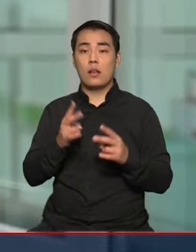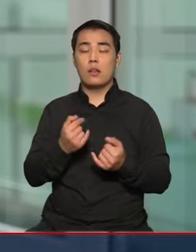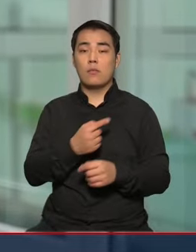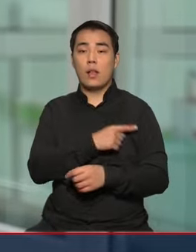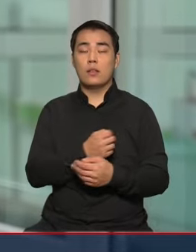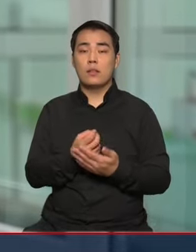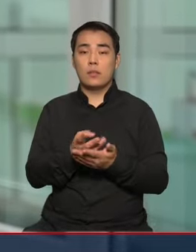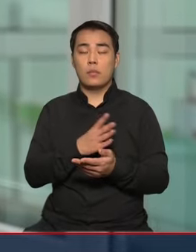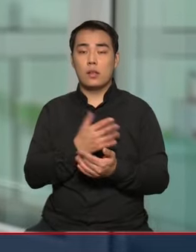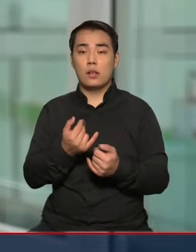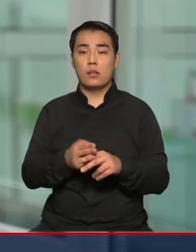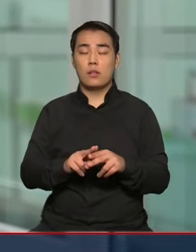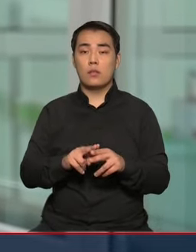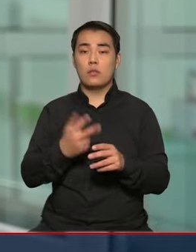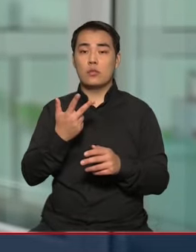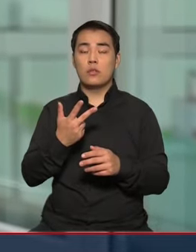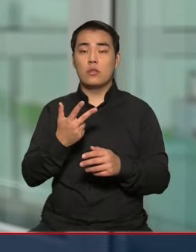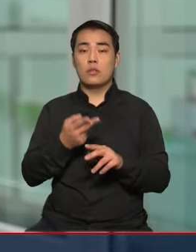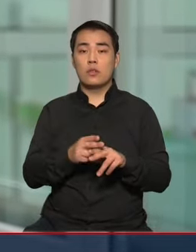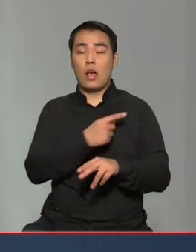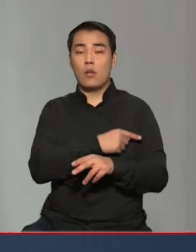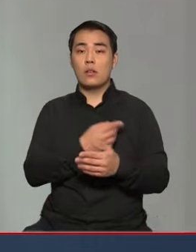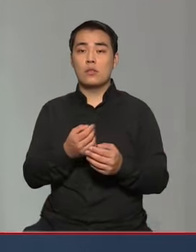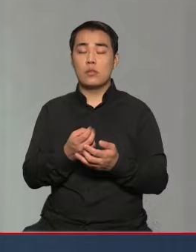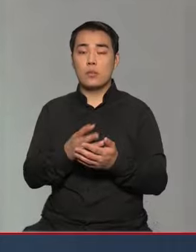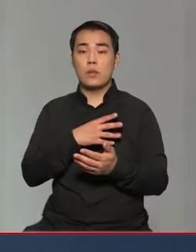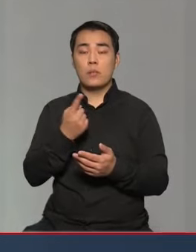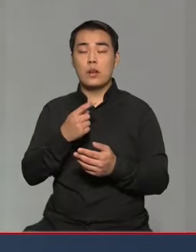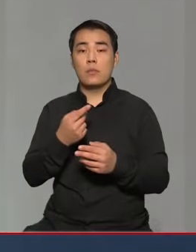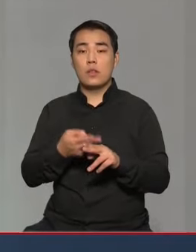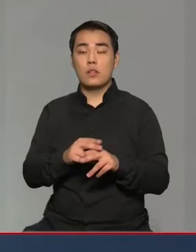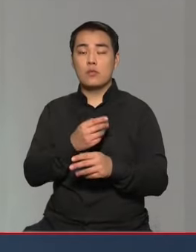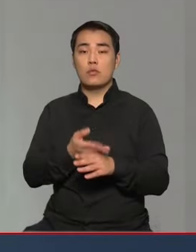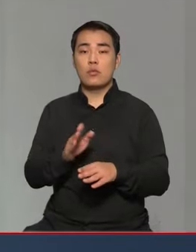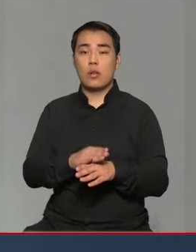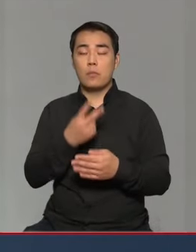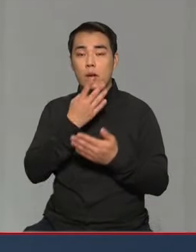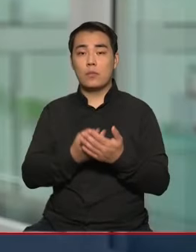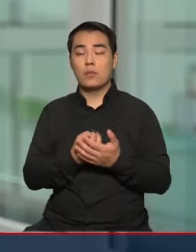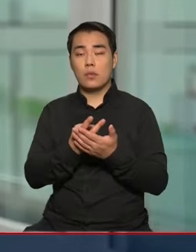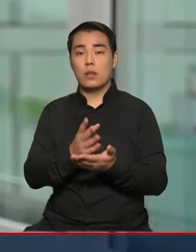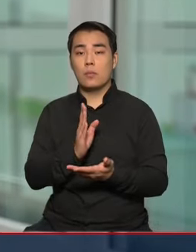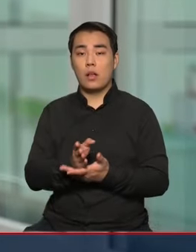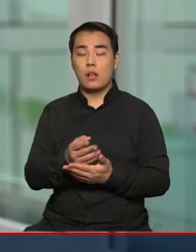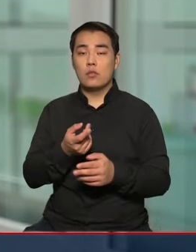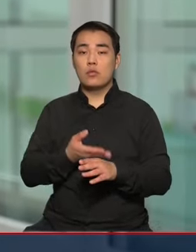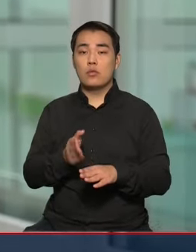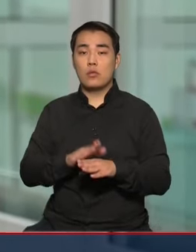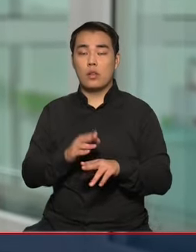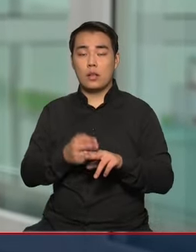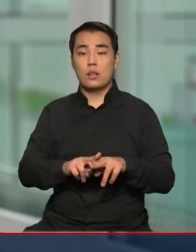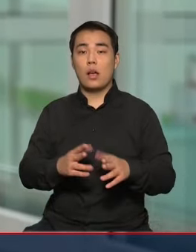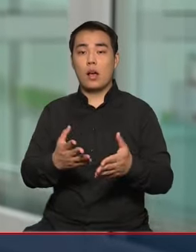жатқызылды. 3 науқастың ішінде 1 науқастың жағдайы өте ауыр, қазіргі таңда жансақтау бөлімінде ем алып жатыр. Ауырлығы